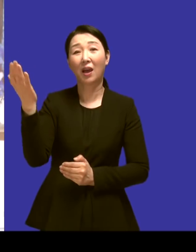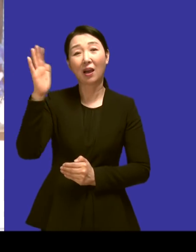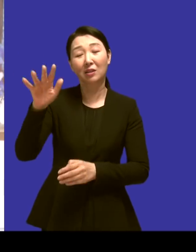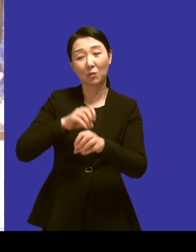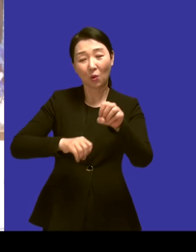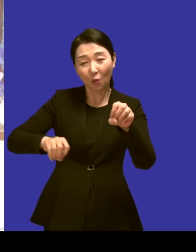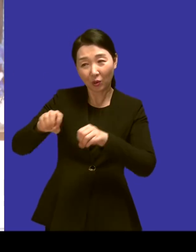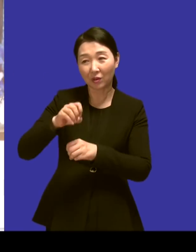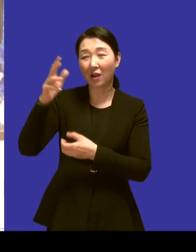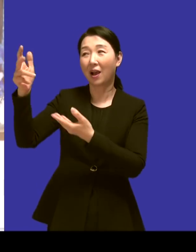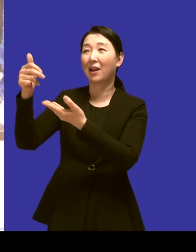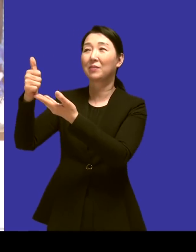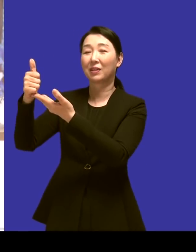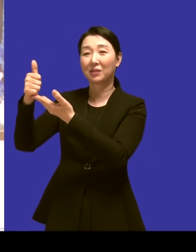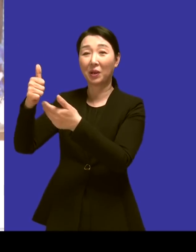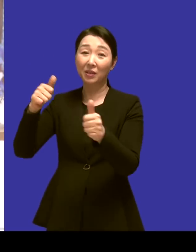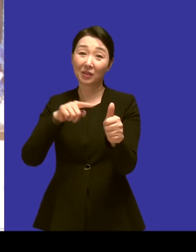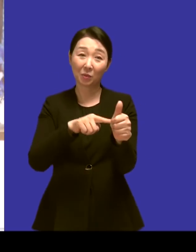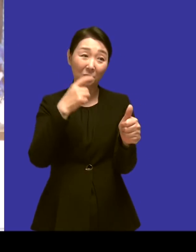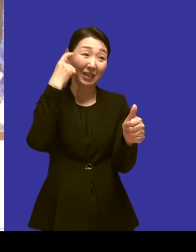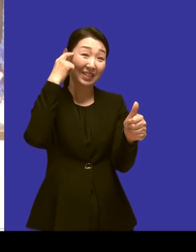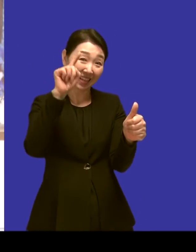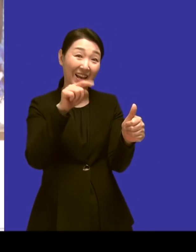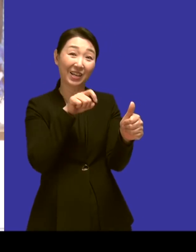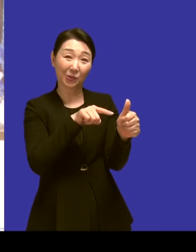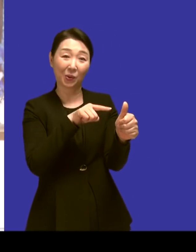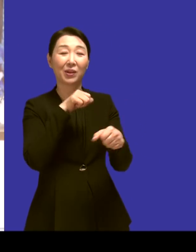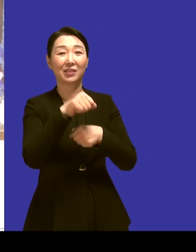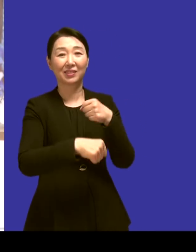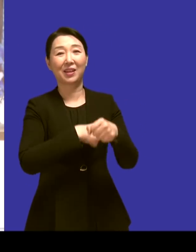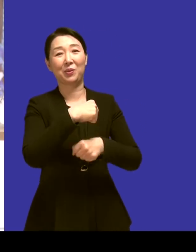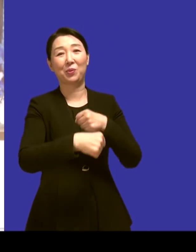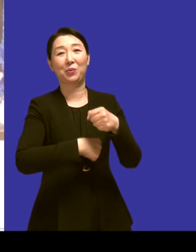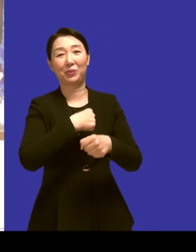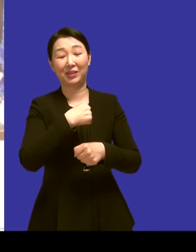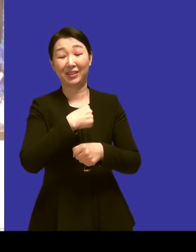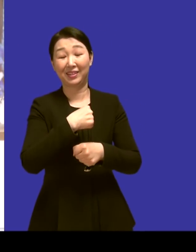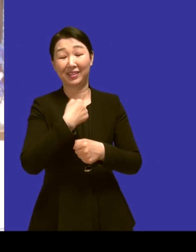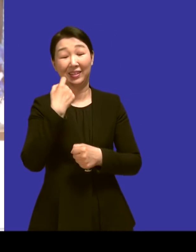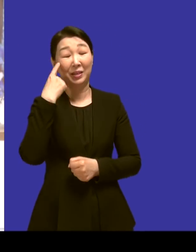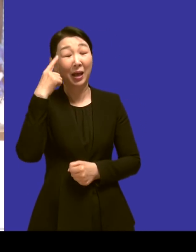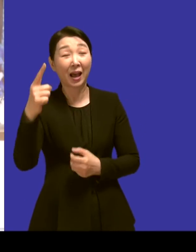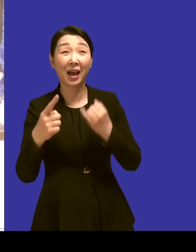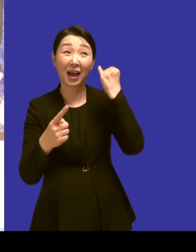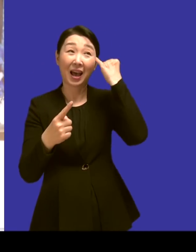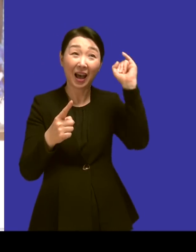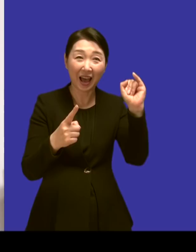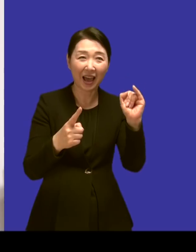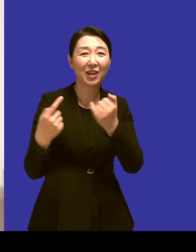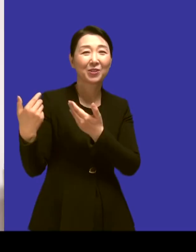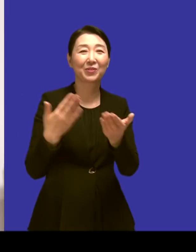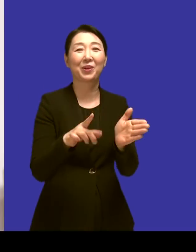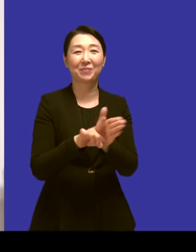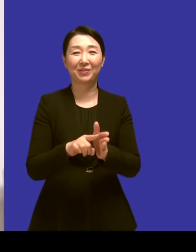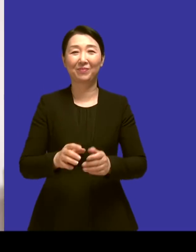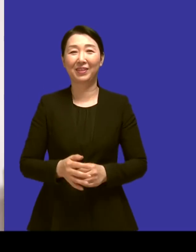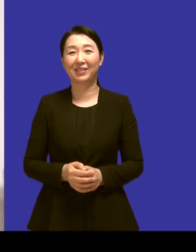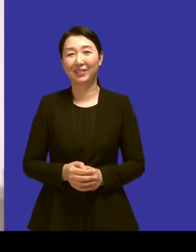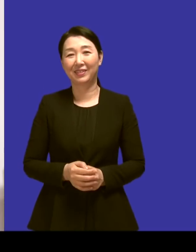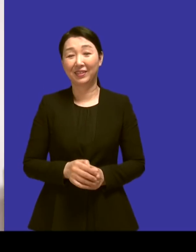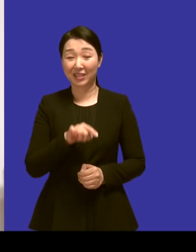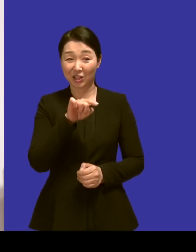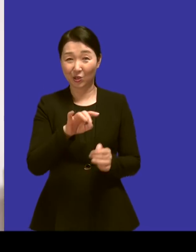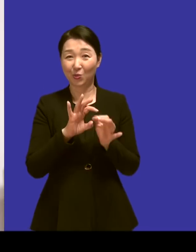하나님께서 대표님의 이 창의적이고 또 자유로운 이런 창작성들을 전 주셨다고 믿거든요. 그럼요. 그런